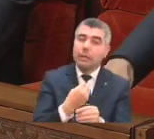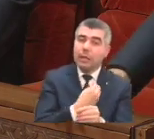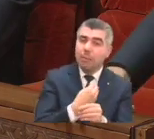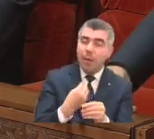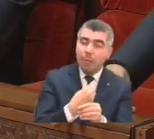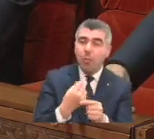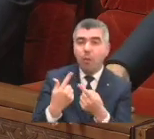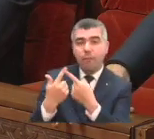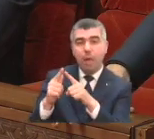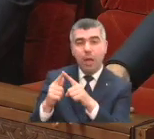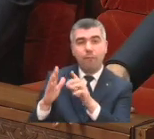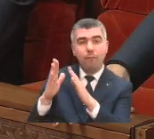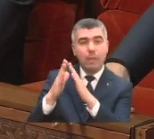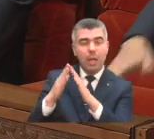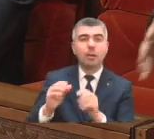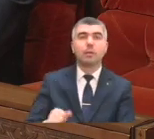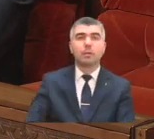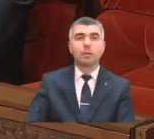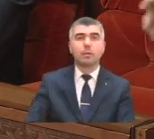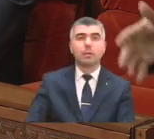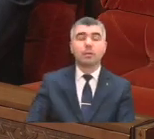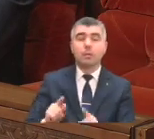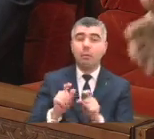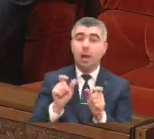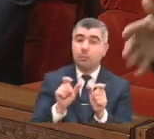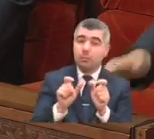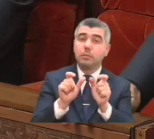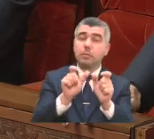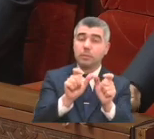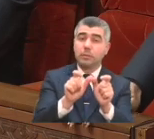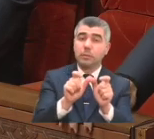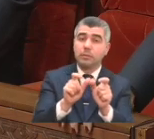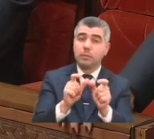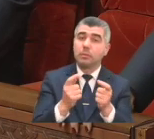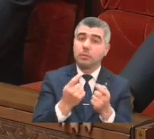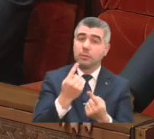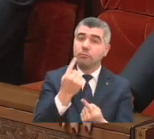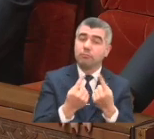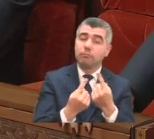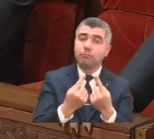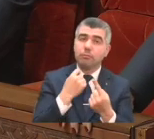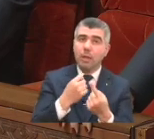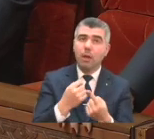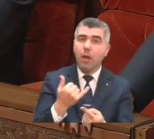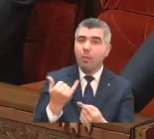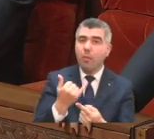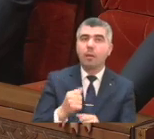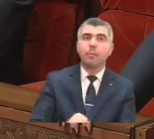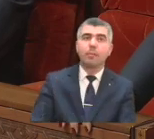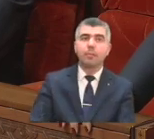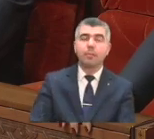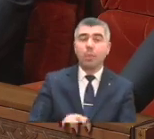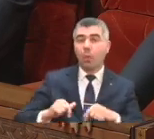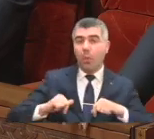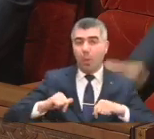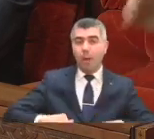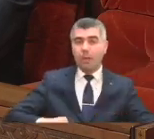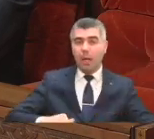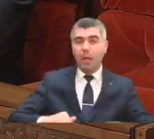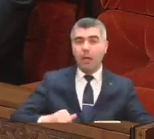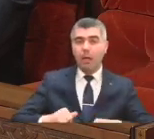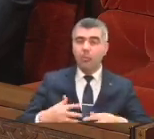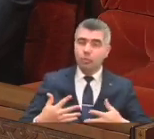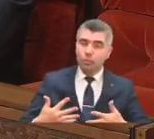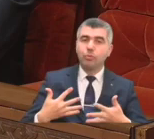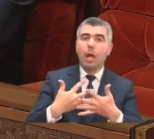الاخرى. فمن اجل حمايتهم بما قدر المستطاع وتحسين ظروف عملهم كتقوم الوزاره بشراكه مع